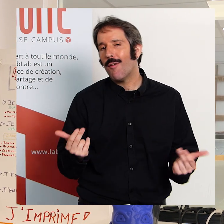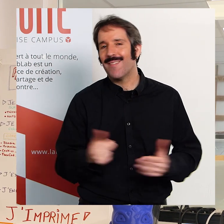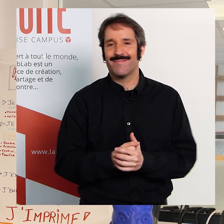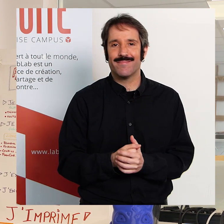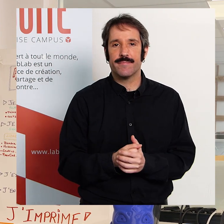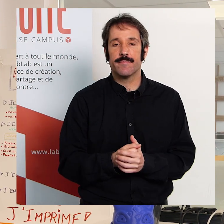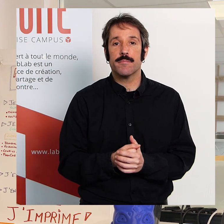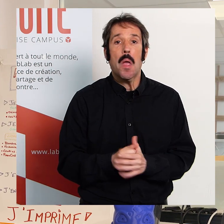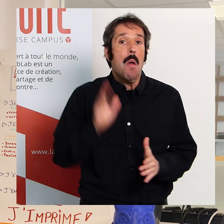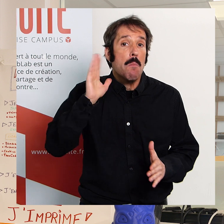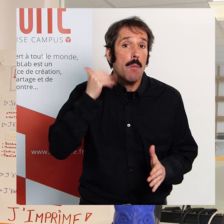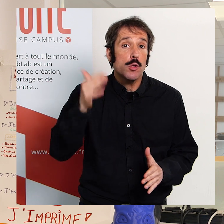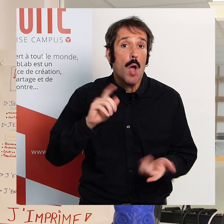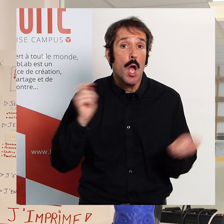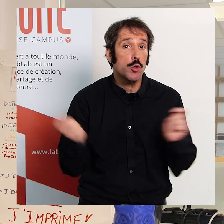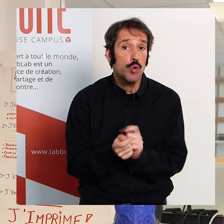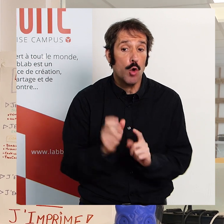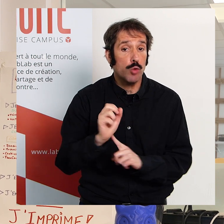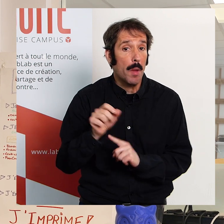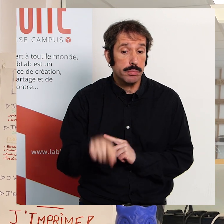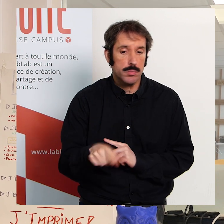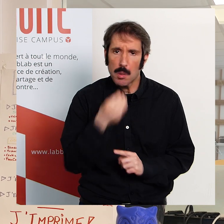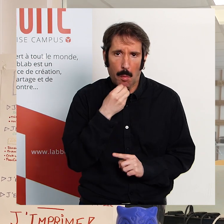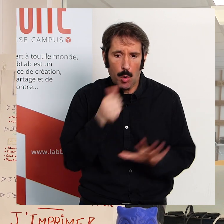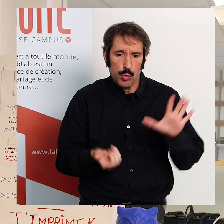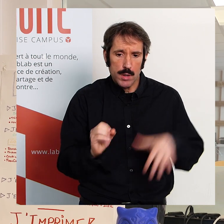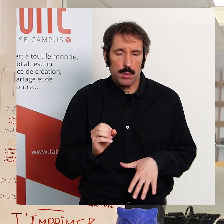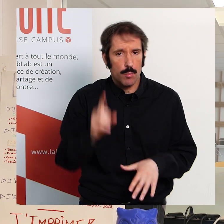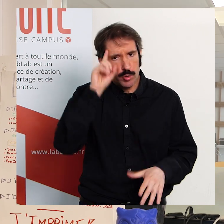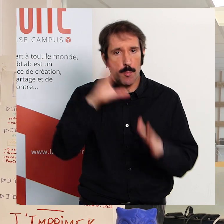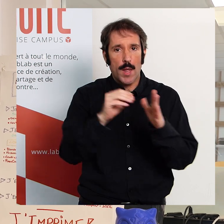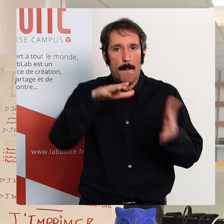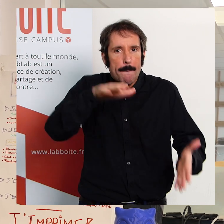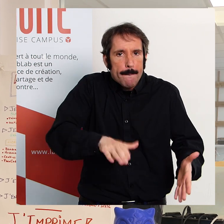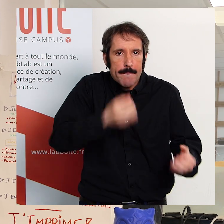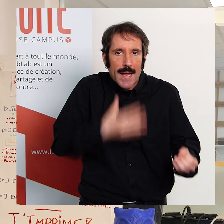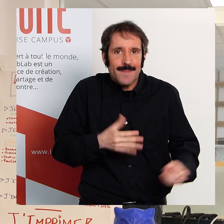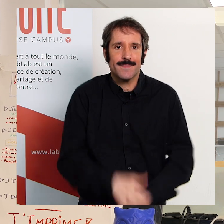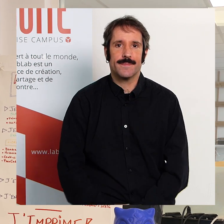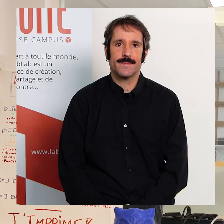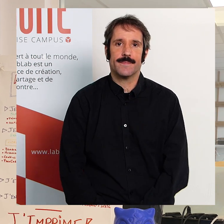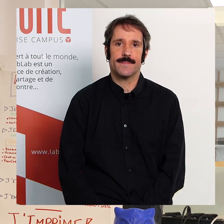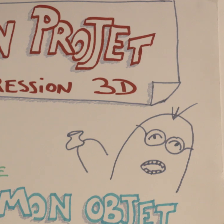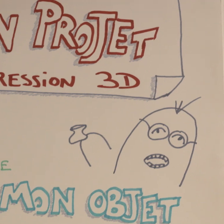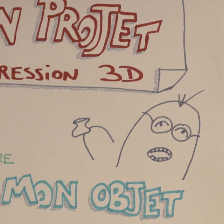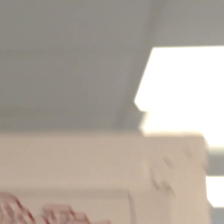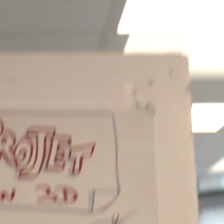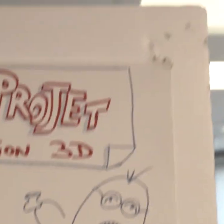quand même. Vous n'avez pas forcément besoin de le changer. C'est une bonne température pour que votre modèle colle bien au plateau.